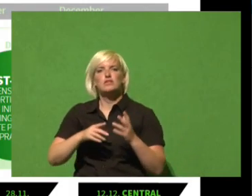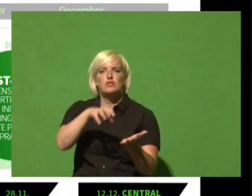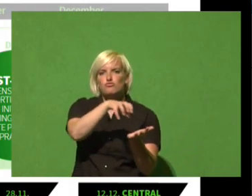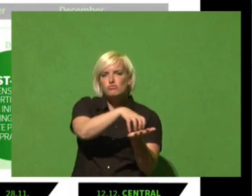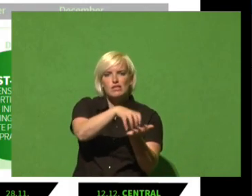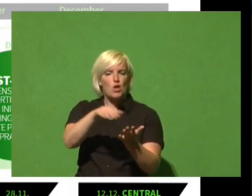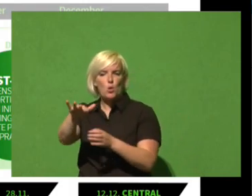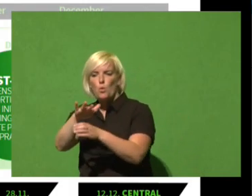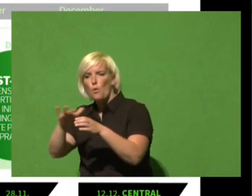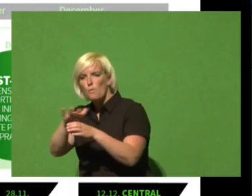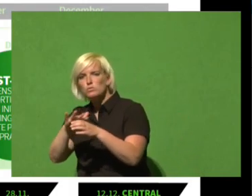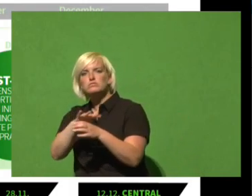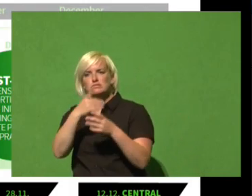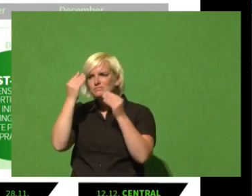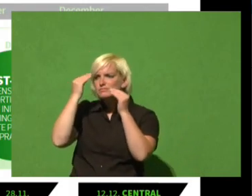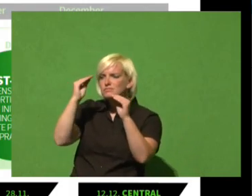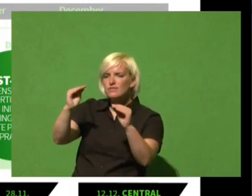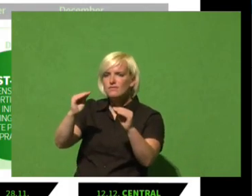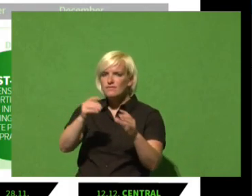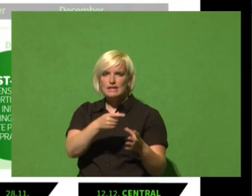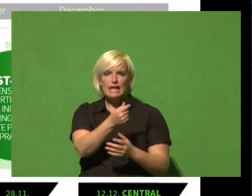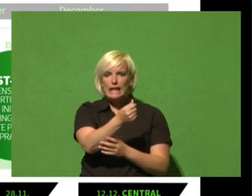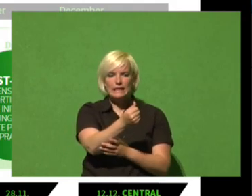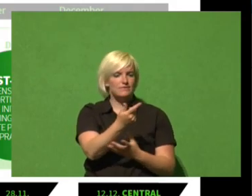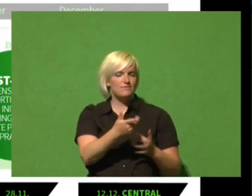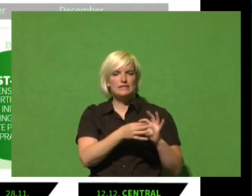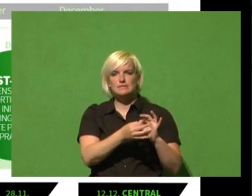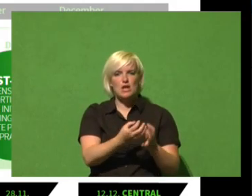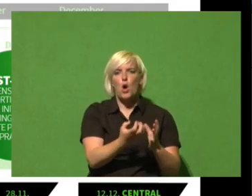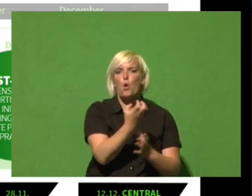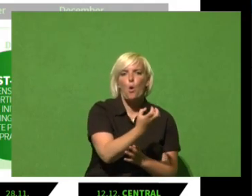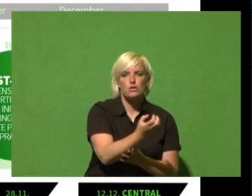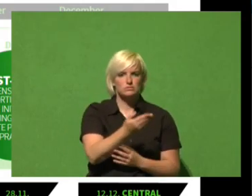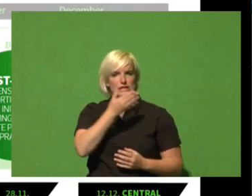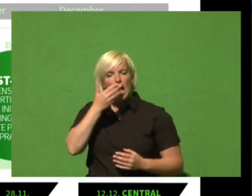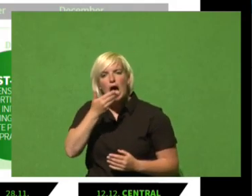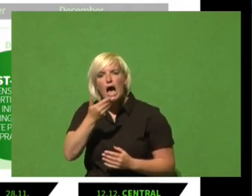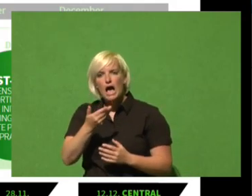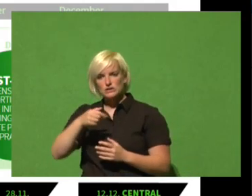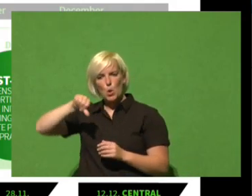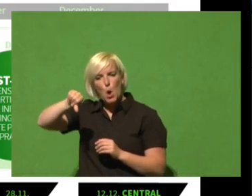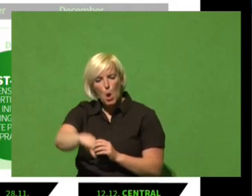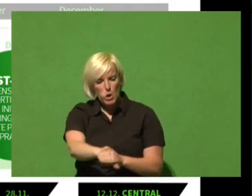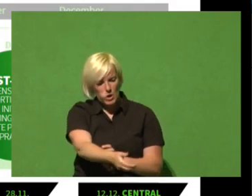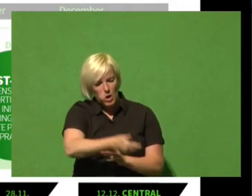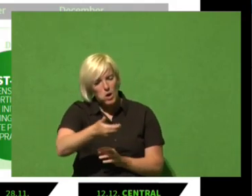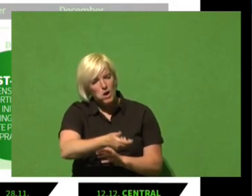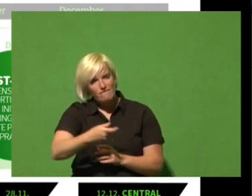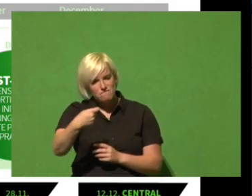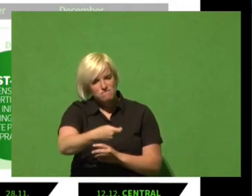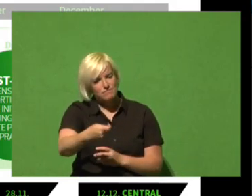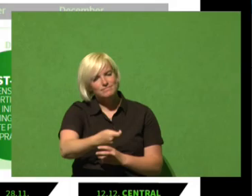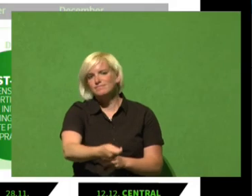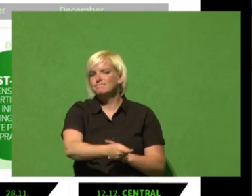mit unseren Geldern gehen wir raus aus allem, was mit fossilen Energien zu tun hat. Und Paris hat eben beschlossen, diesen Schritt